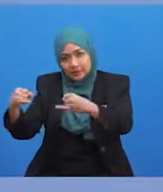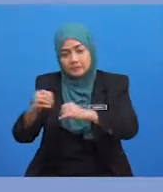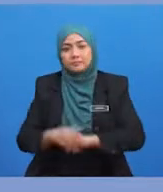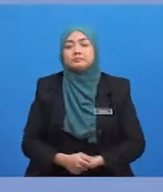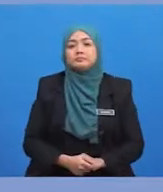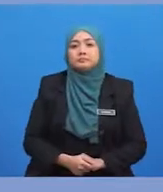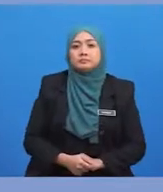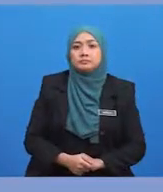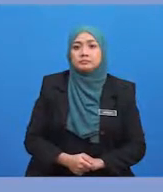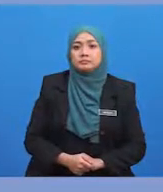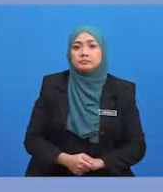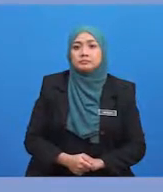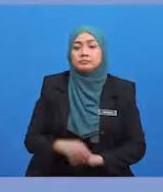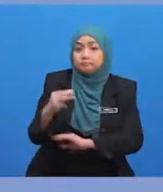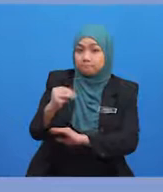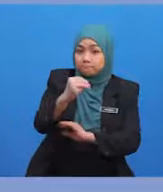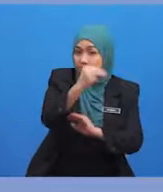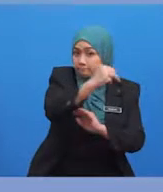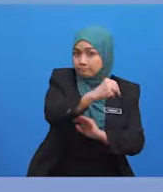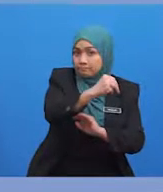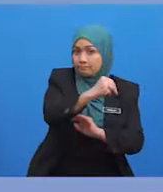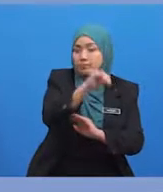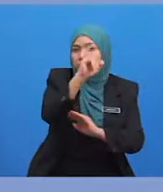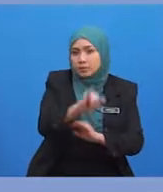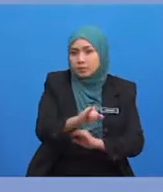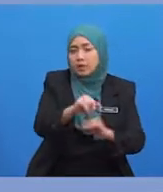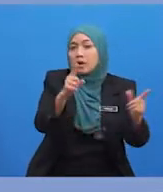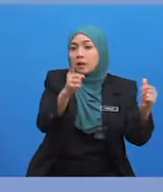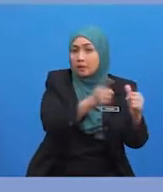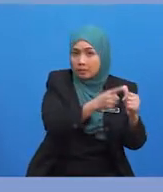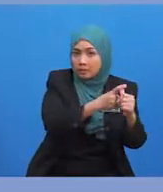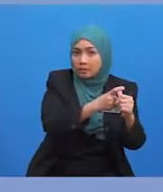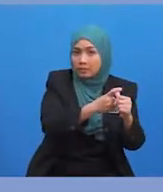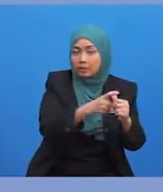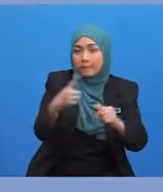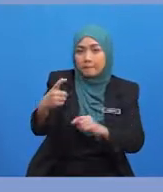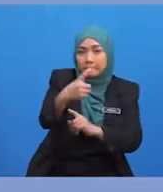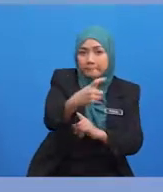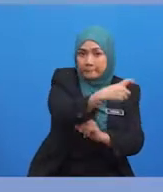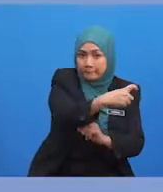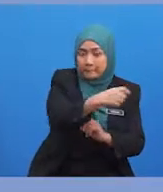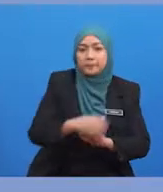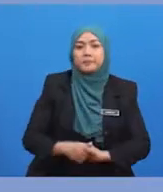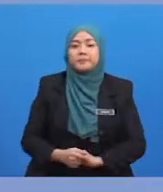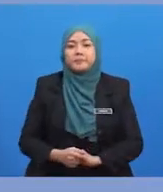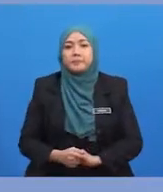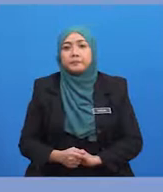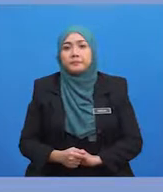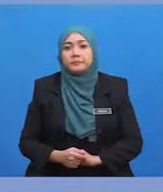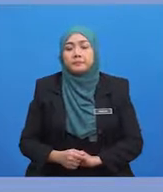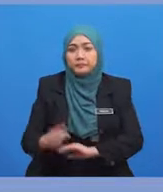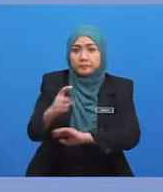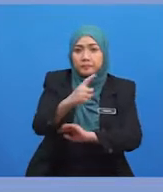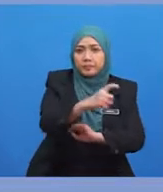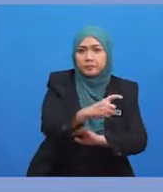dan saiz. Bakteria boleh dijumpai dalam pelbagai persekitaran seperti udara,